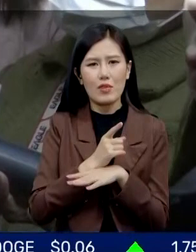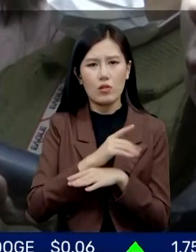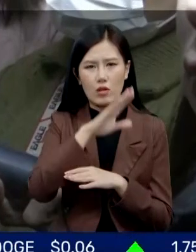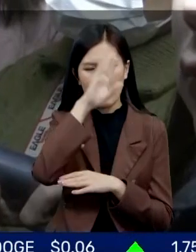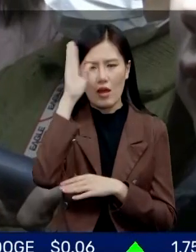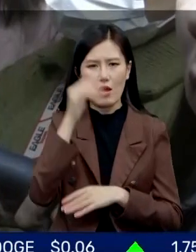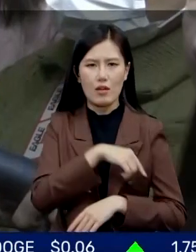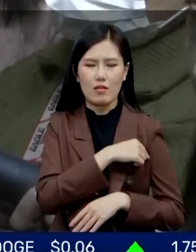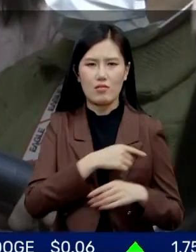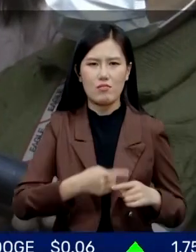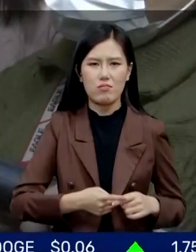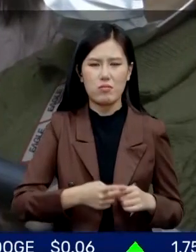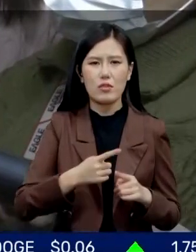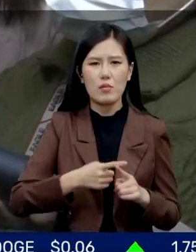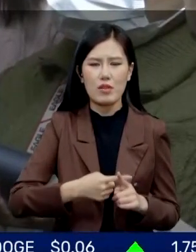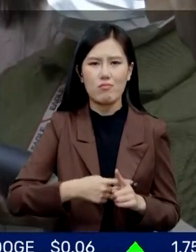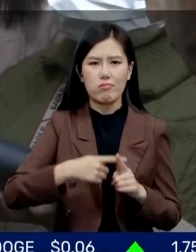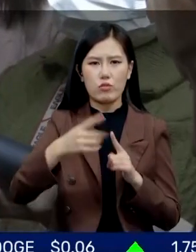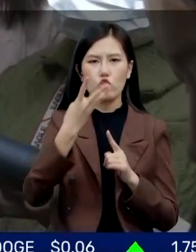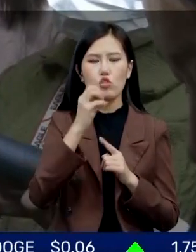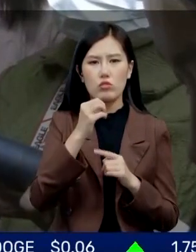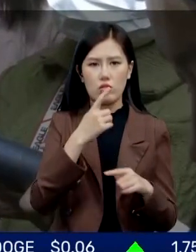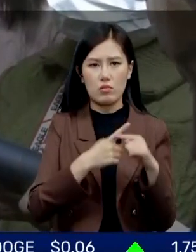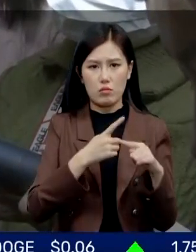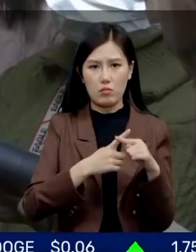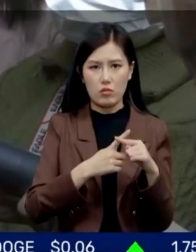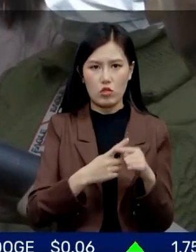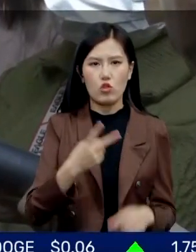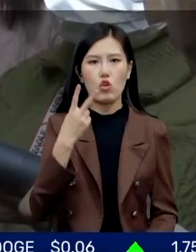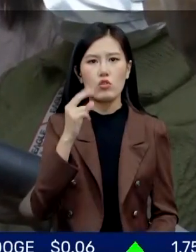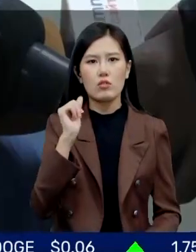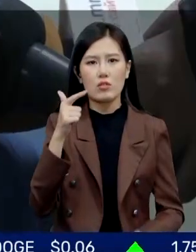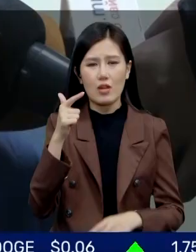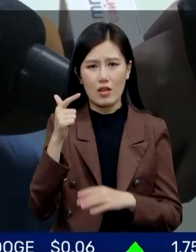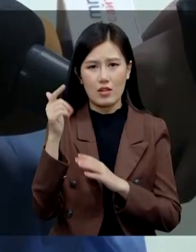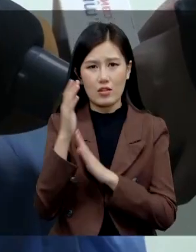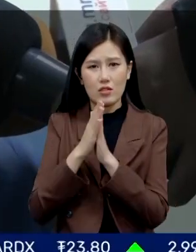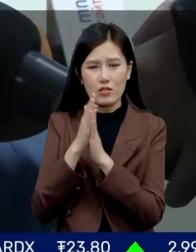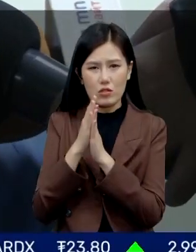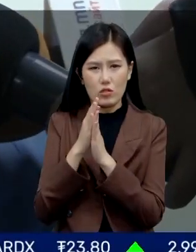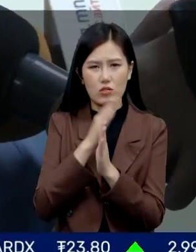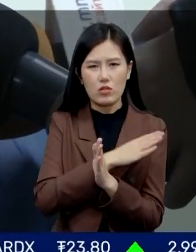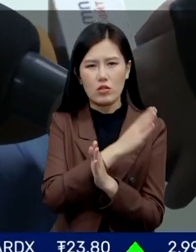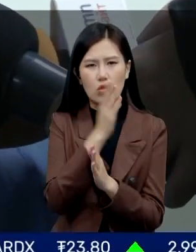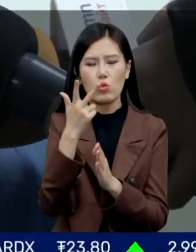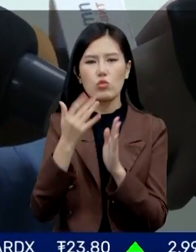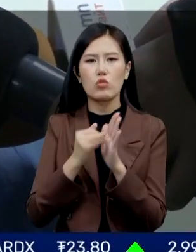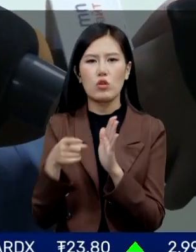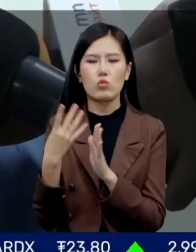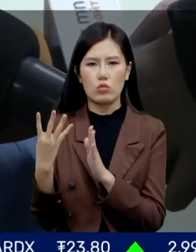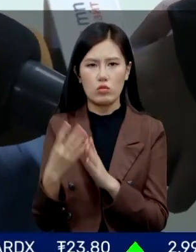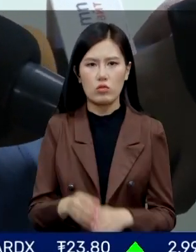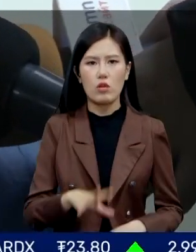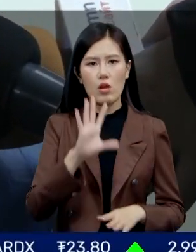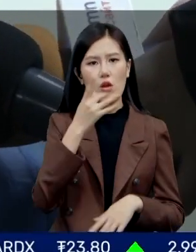хүрэнгүүтээ 2:41 үед яг халуун 37.4 хүрсэн. 10 өнгөрж байхад тариаг нь хэлсэн. Тариаг нь